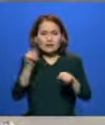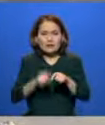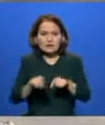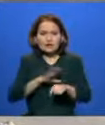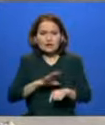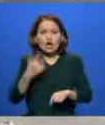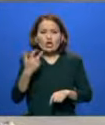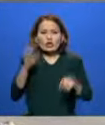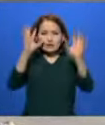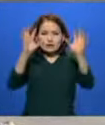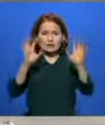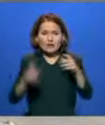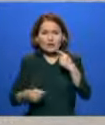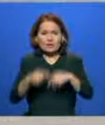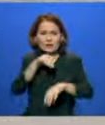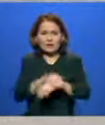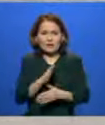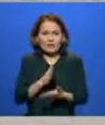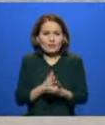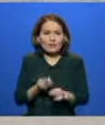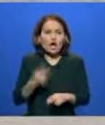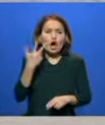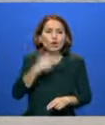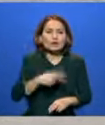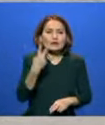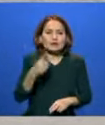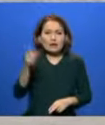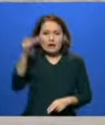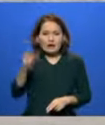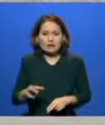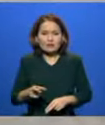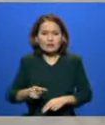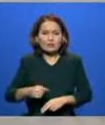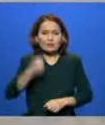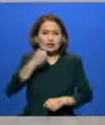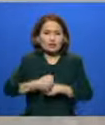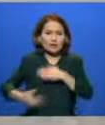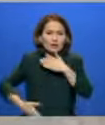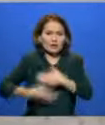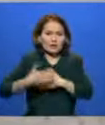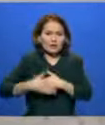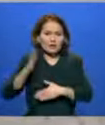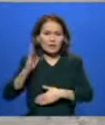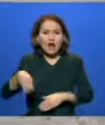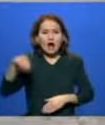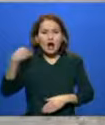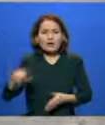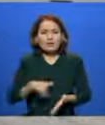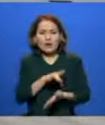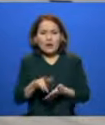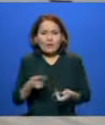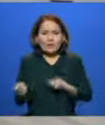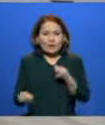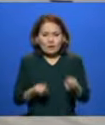тіркелген. Прокурорлардың көмегімен заң талаптарын орындамаған 32 тұлға тәртіптік жауапкершілікке тартылды. Оның ішінде Ақтөбе қалалық